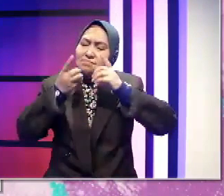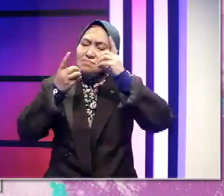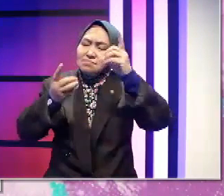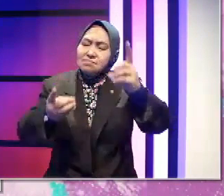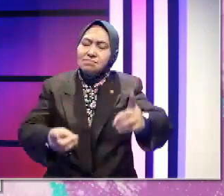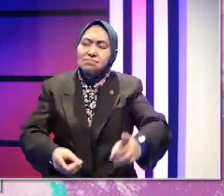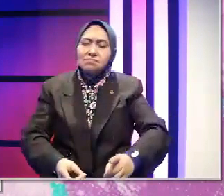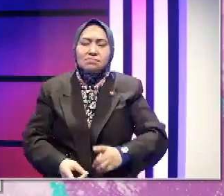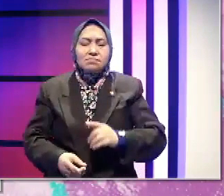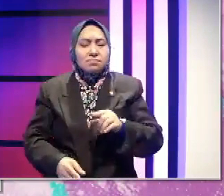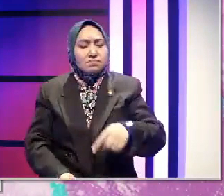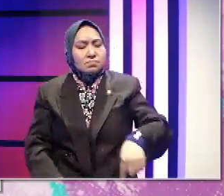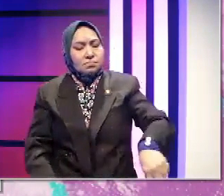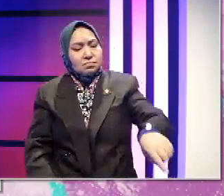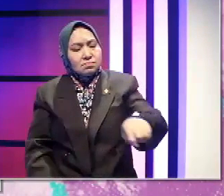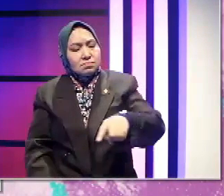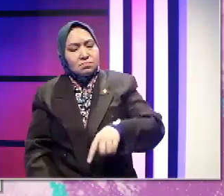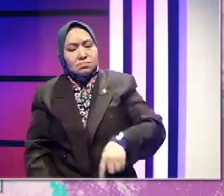كفار